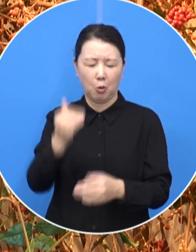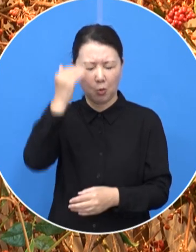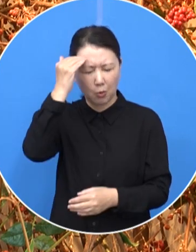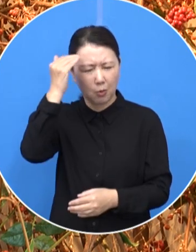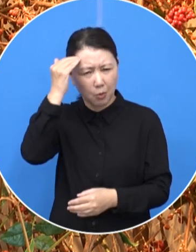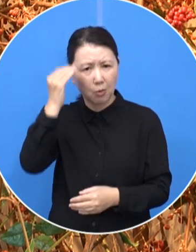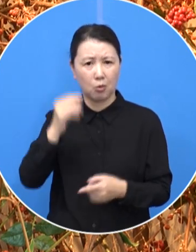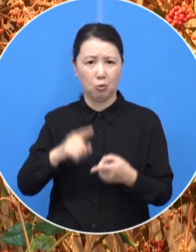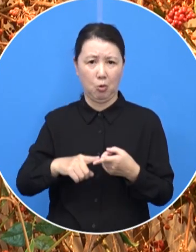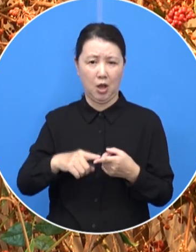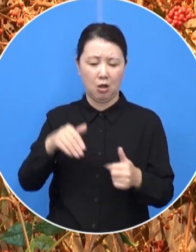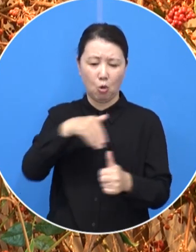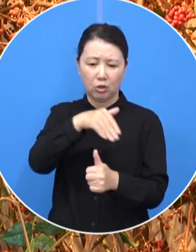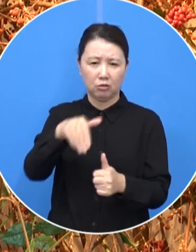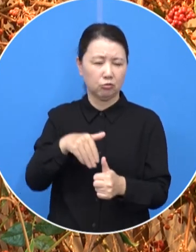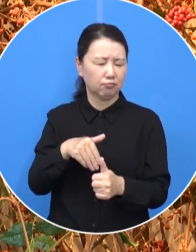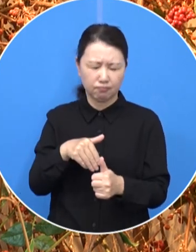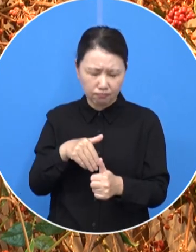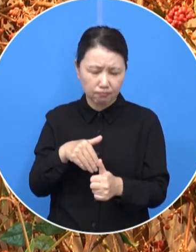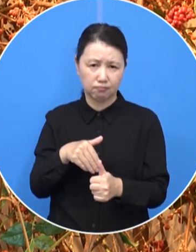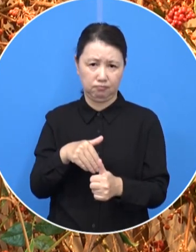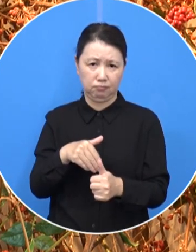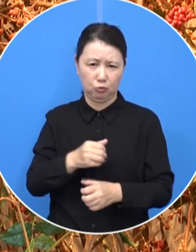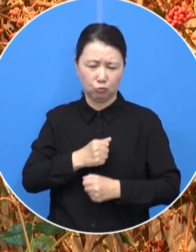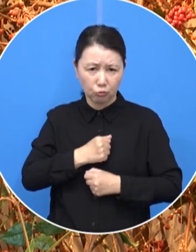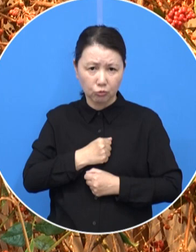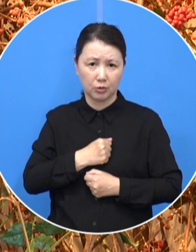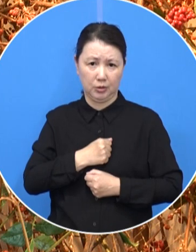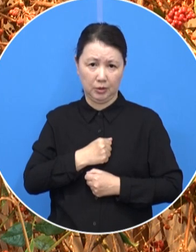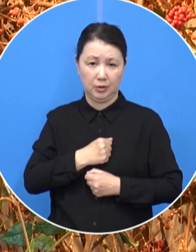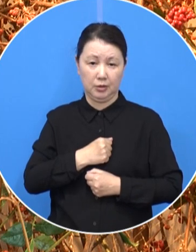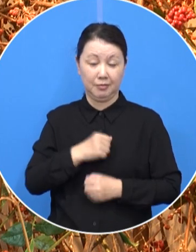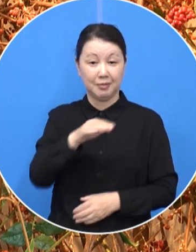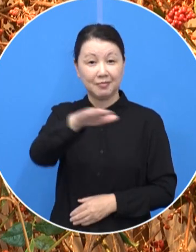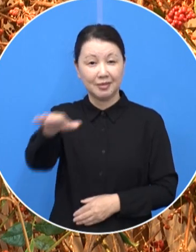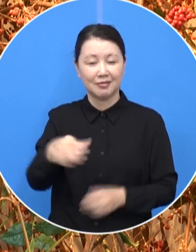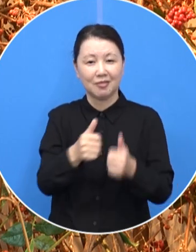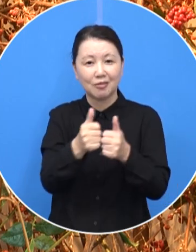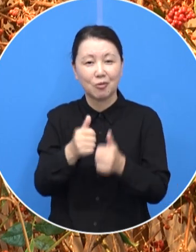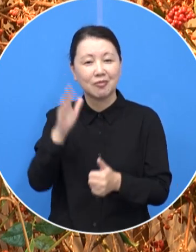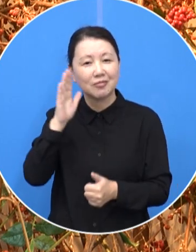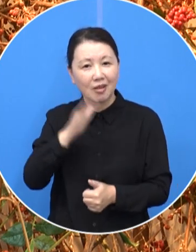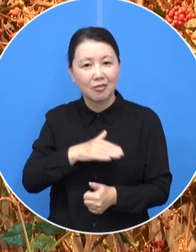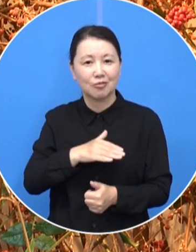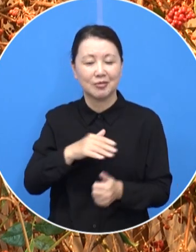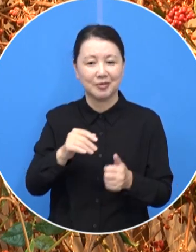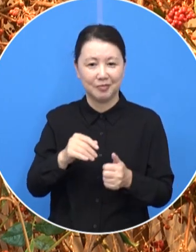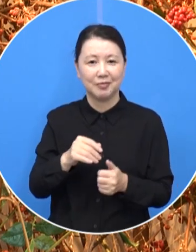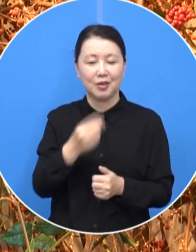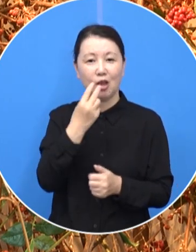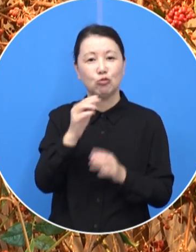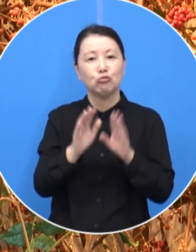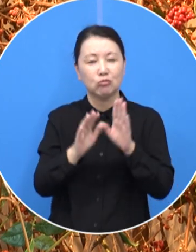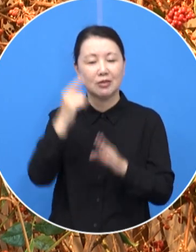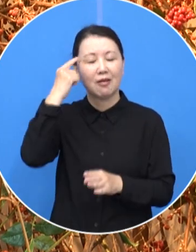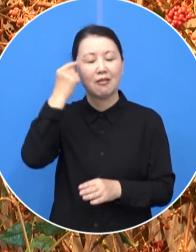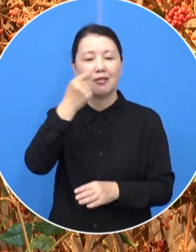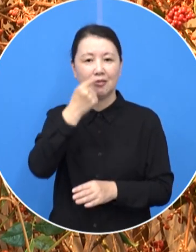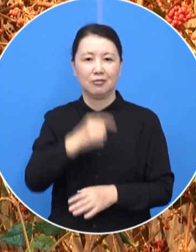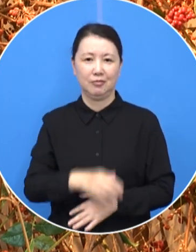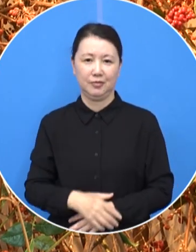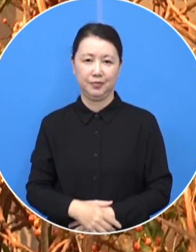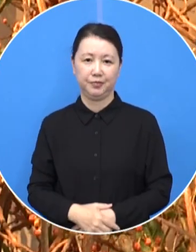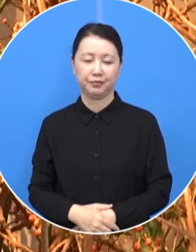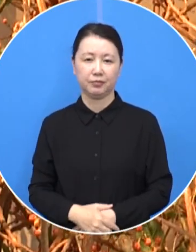困ったり孤立したりすることがないように、誰にでも相談できる環境づくりに努めてます